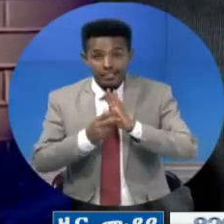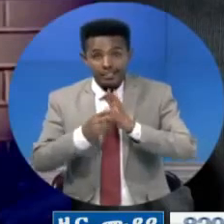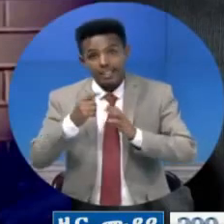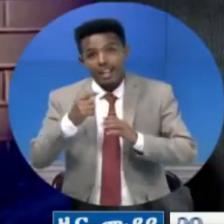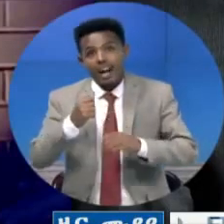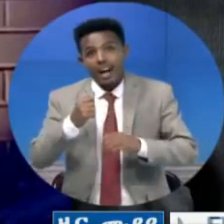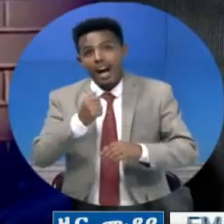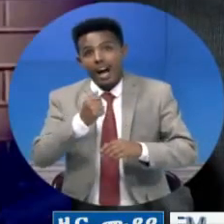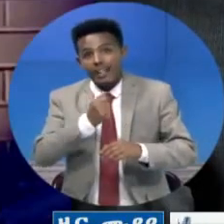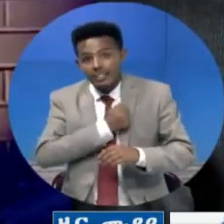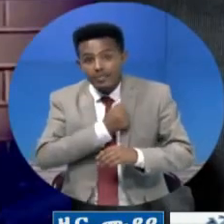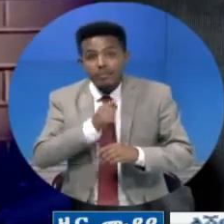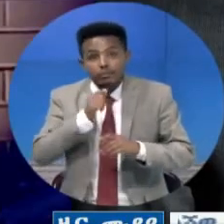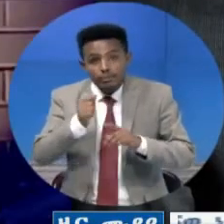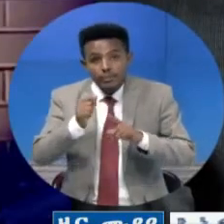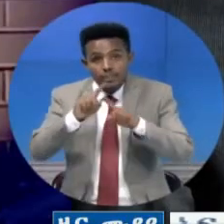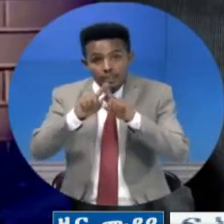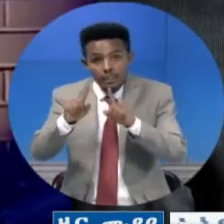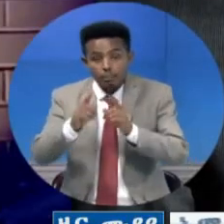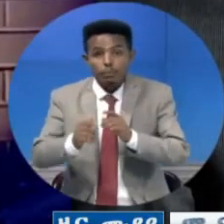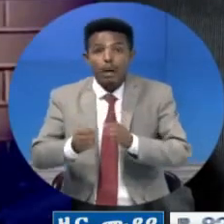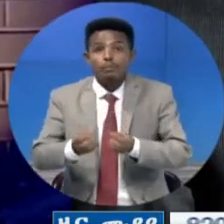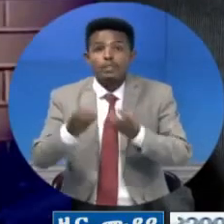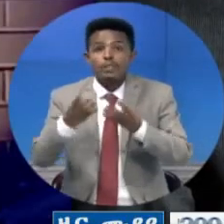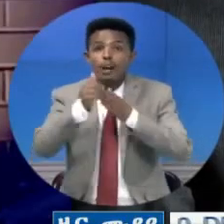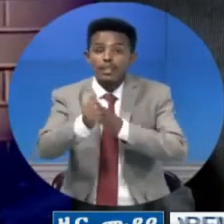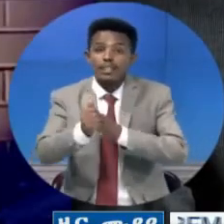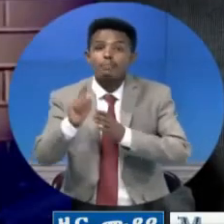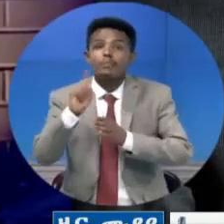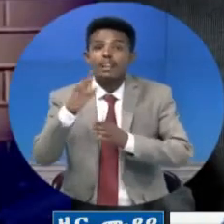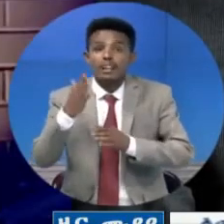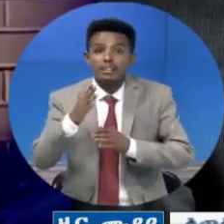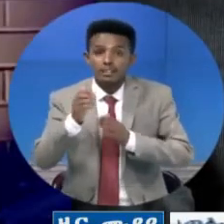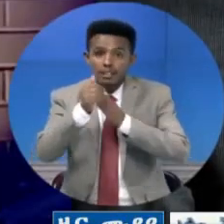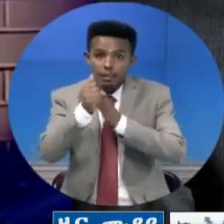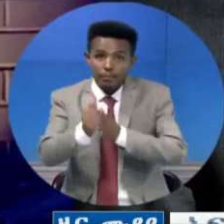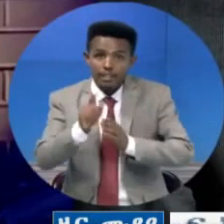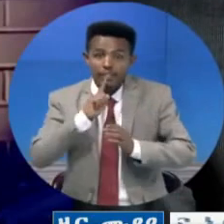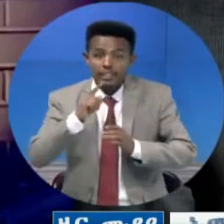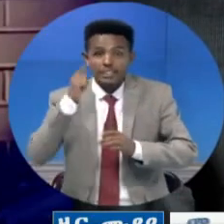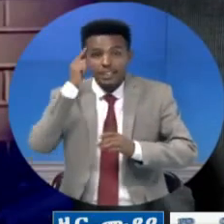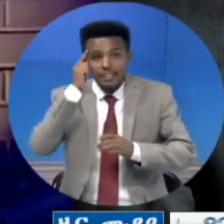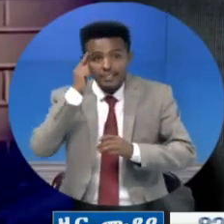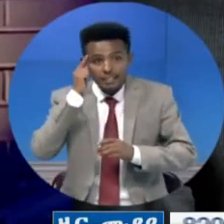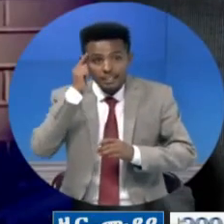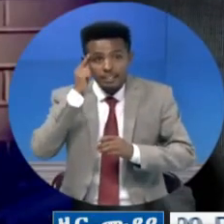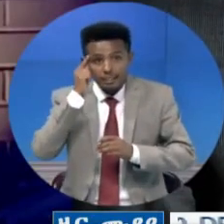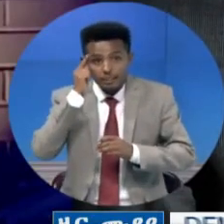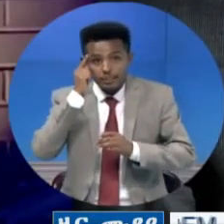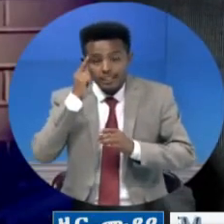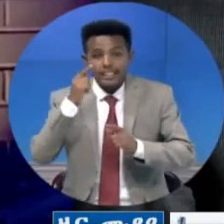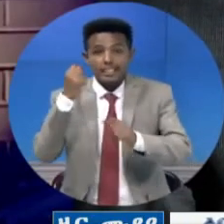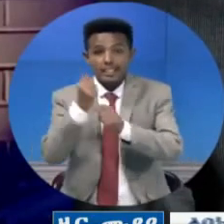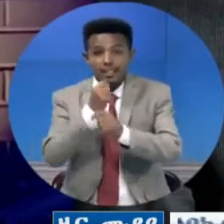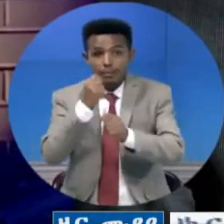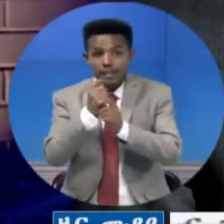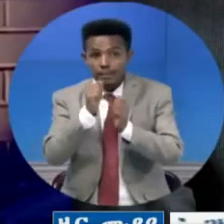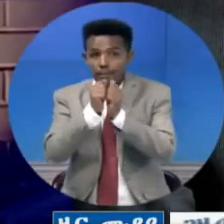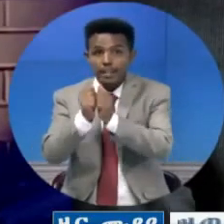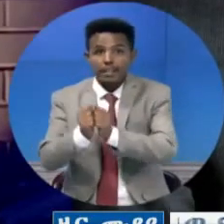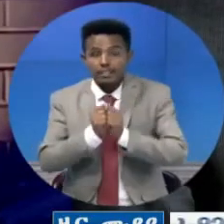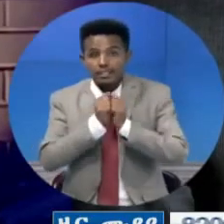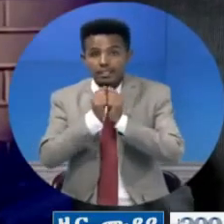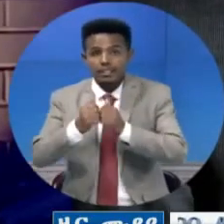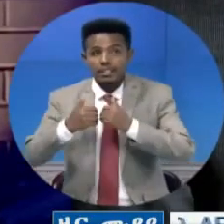አያስደፍርም። ዋናው ነገር አብዛኛው አመራር ምን አይነት ነው የሚለው። አብዛኛው አመራር ያስተሳሰብ የተግባርም አንድነት ያለው